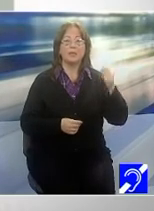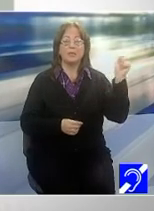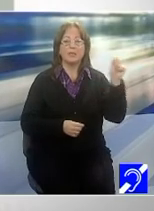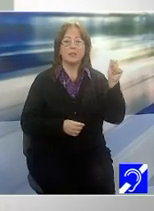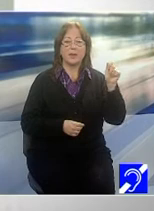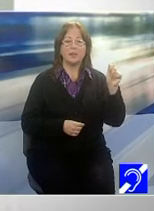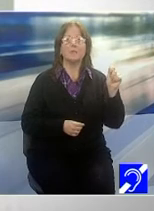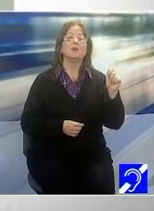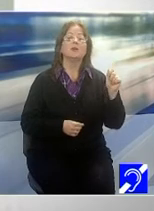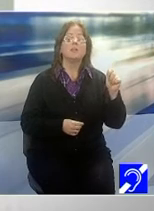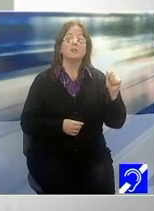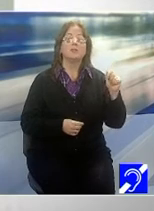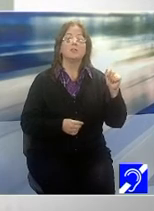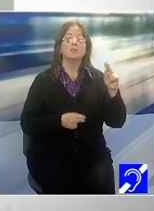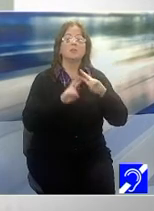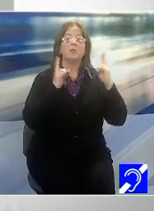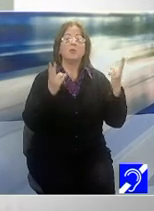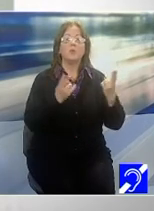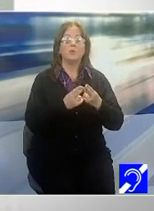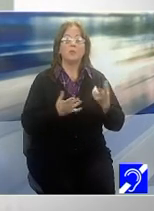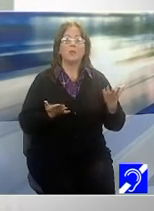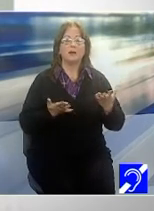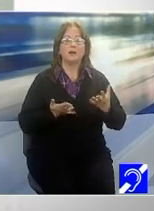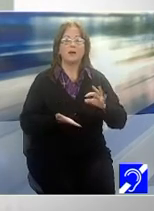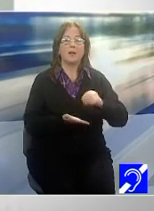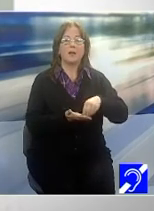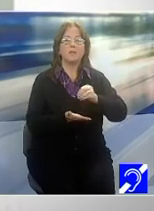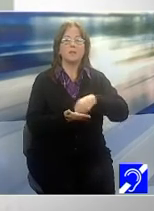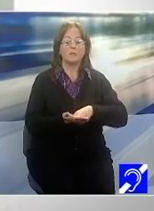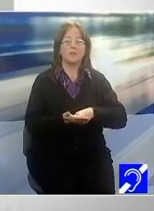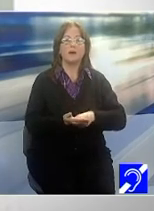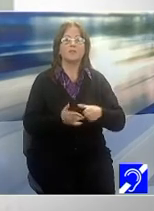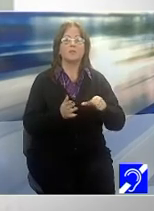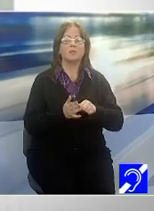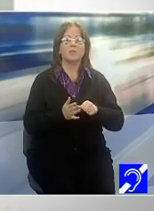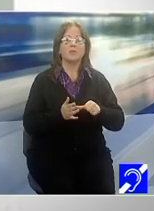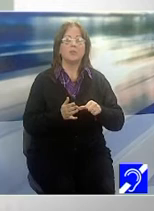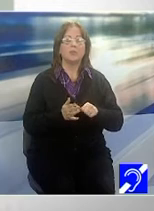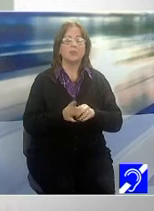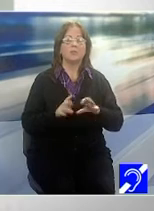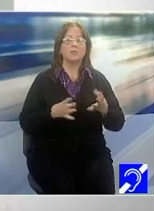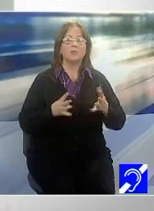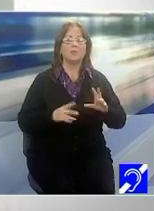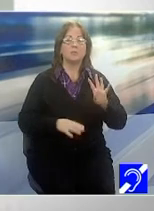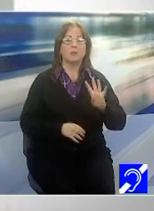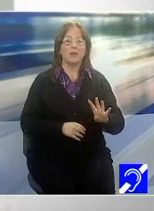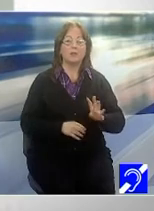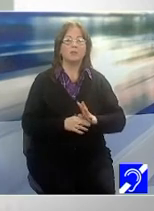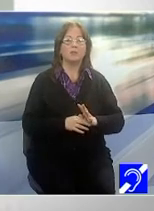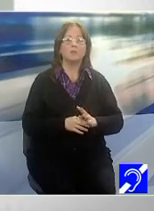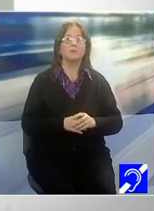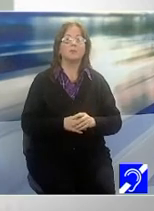semnat în 26 ianuarie 1994 documentul cadru al parteneriatului